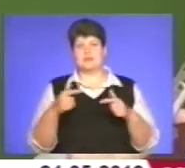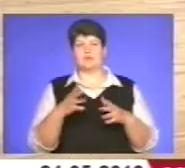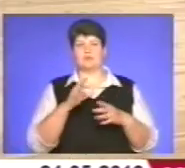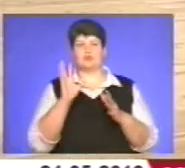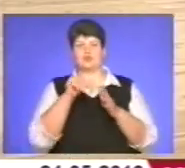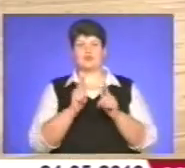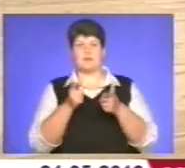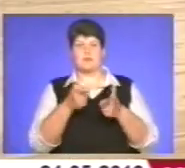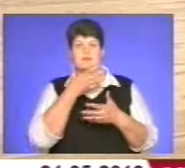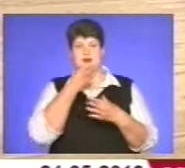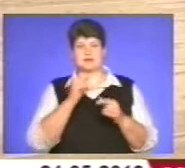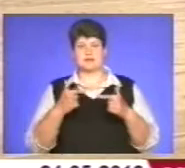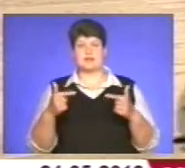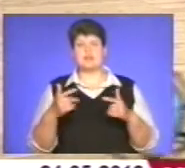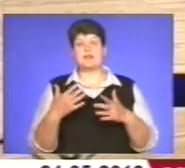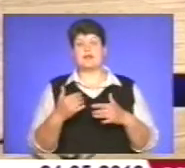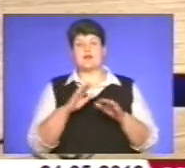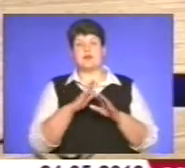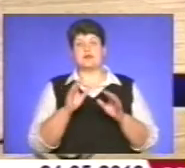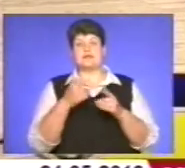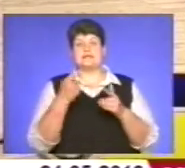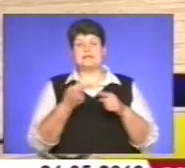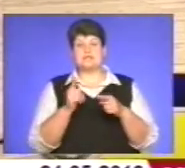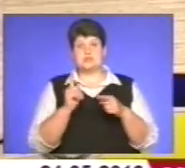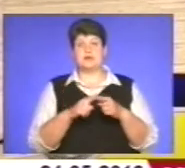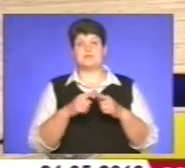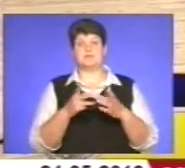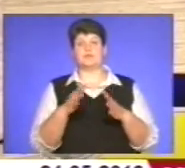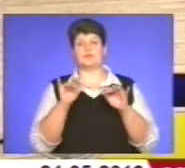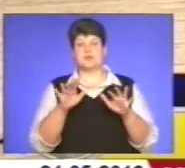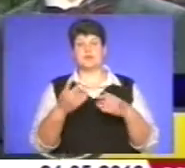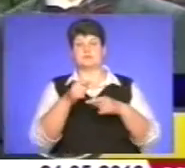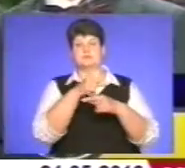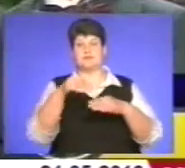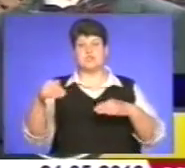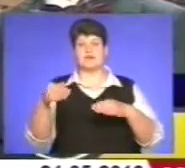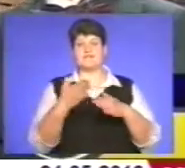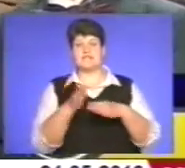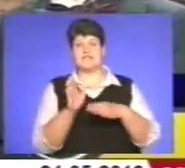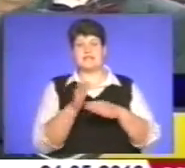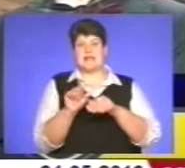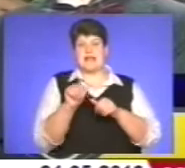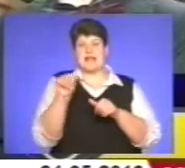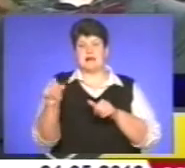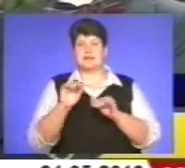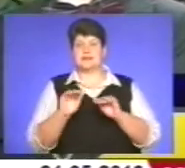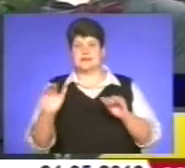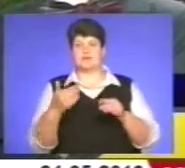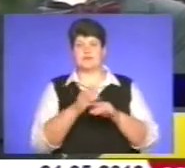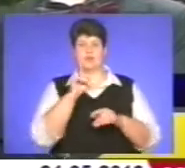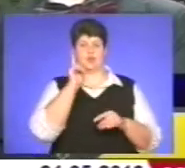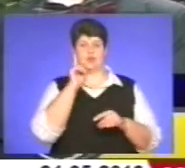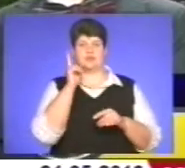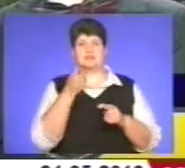заклади. Мабуть, цю подію можна назвати певною межею, що відділяє дитинство від юності. Шкільні роки залишаються у душі кожного,